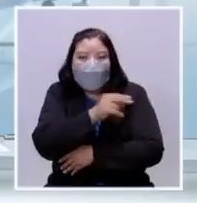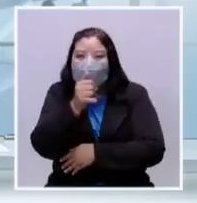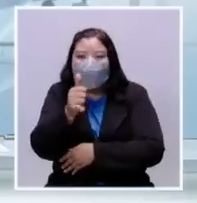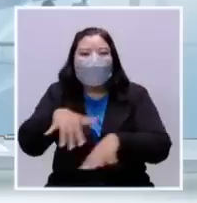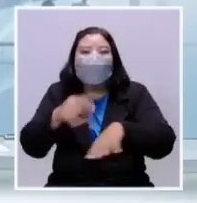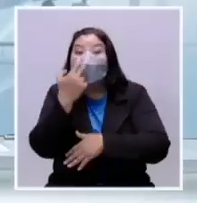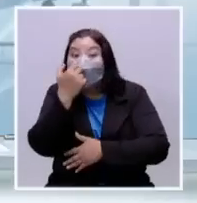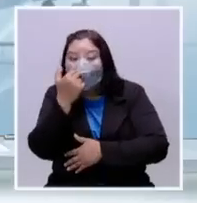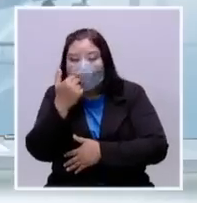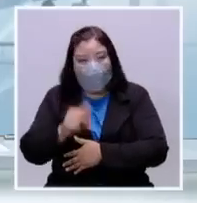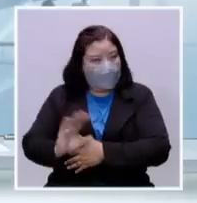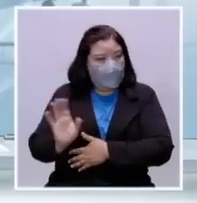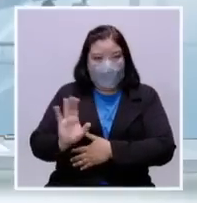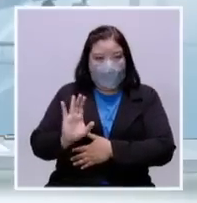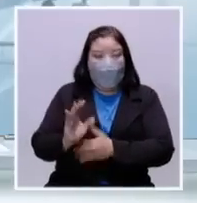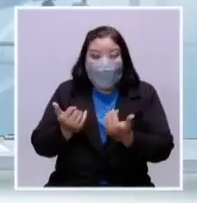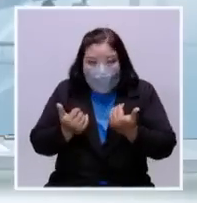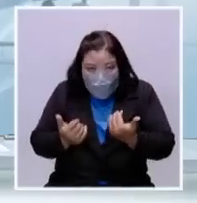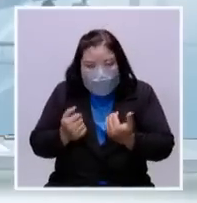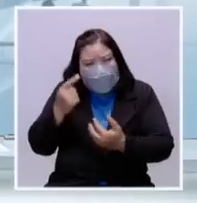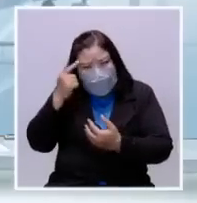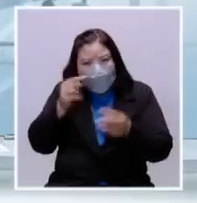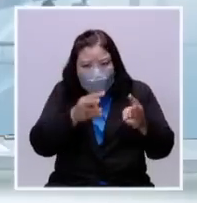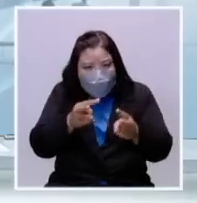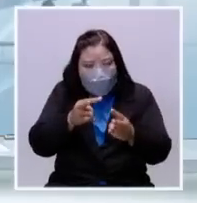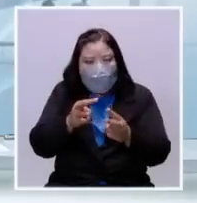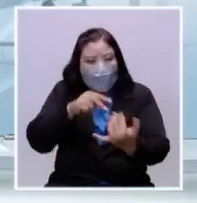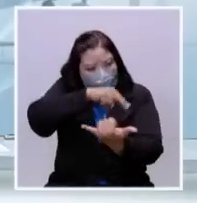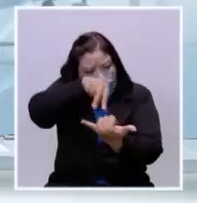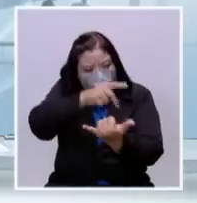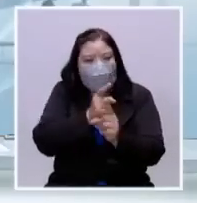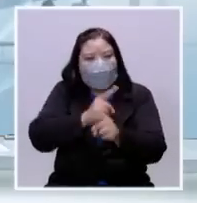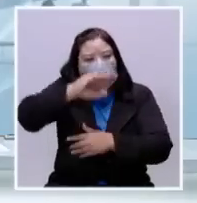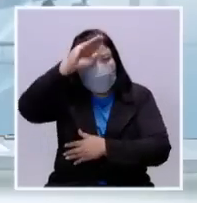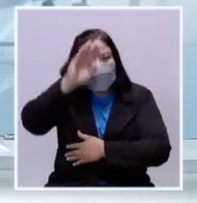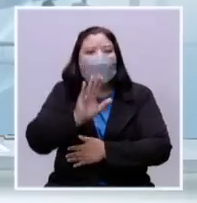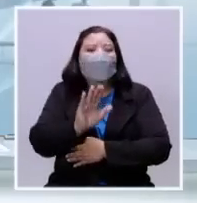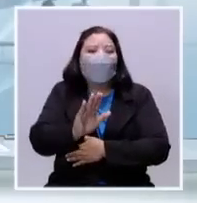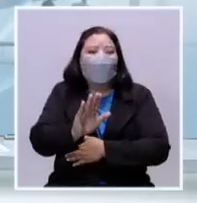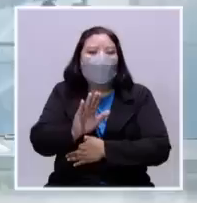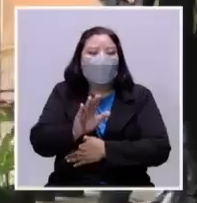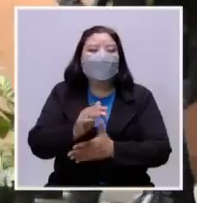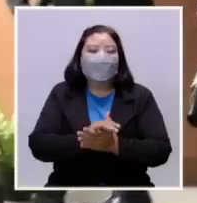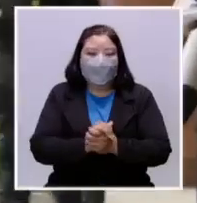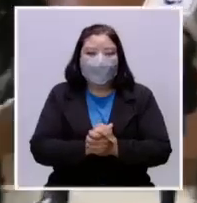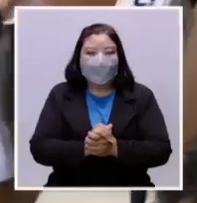ปรับรูปแบบการรักษาให้สอดคล้องกับสถานการณ์ตามอาการของผู้ป่วยค่ะ